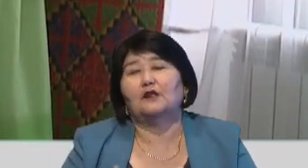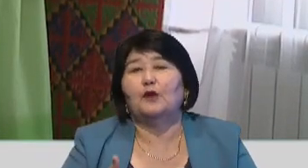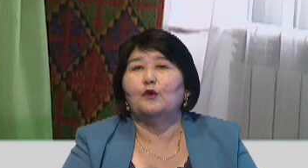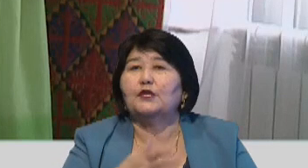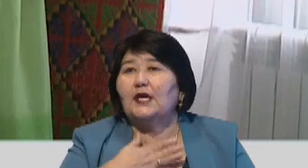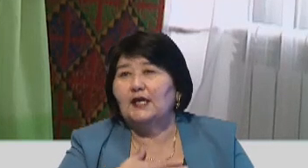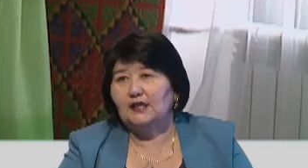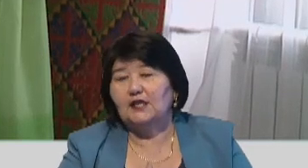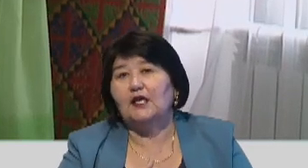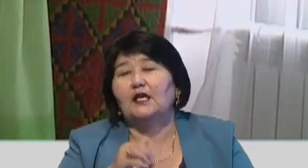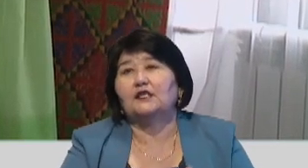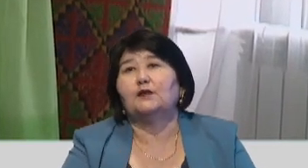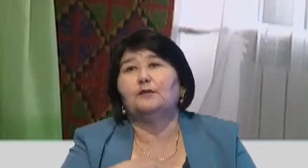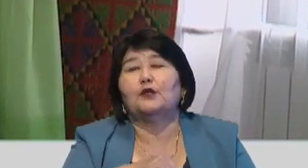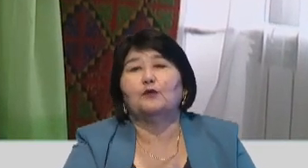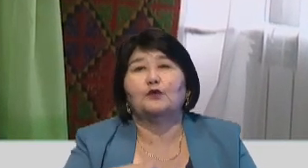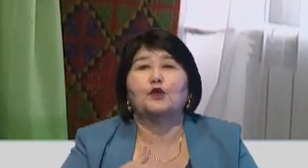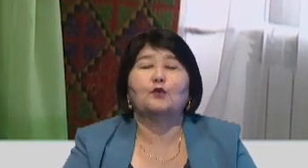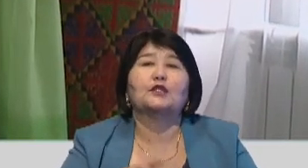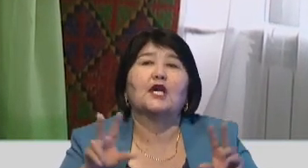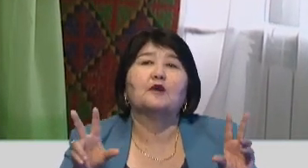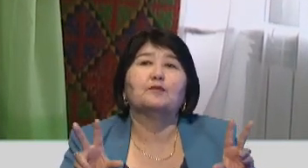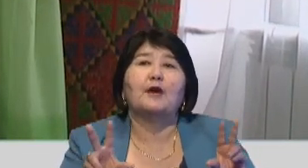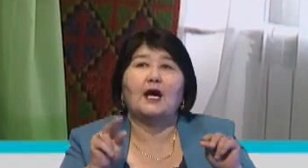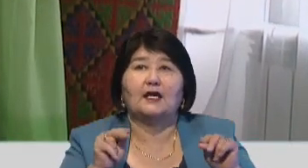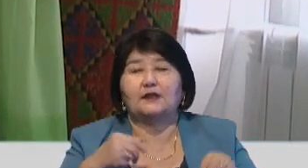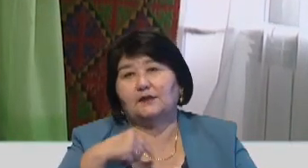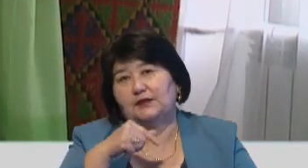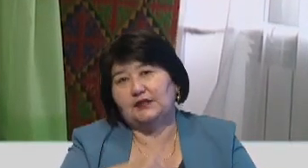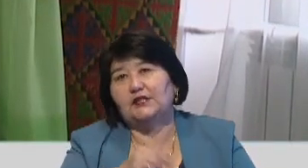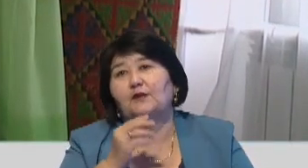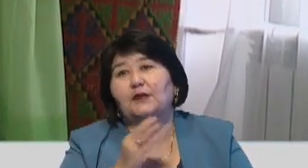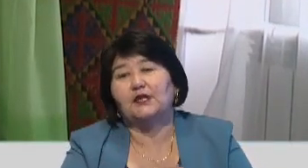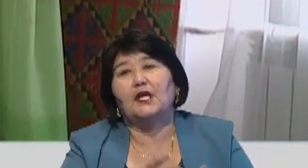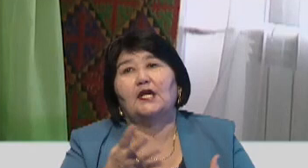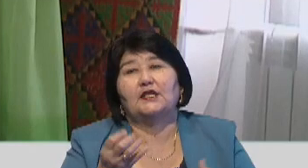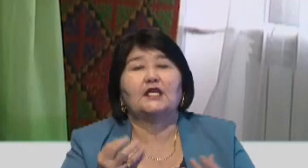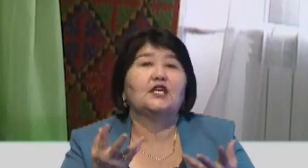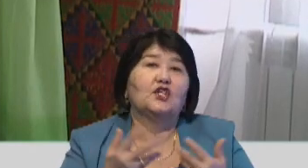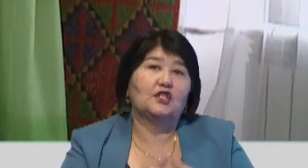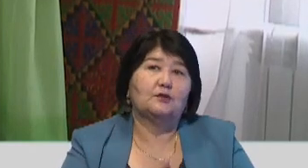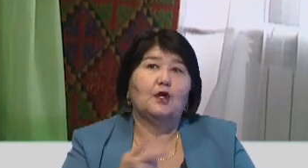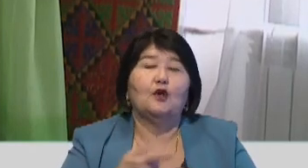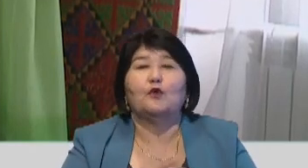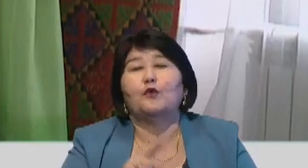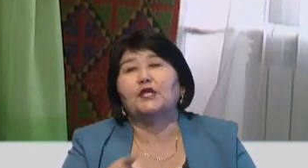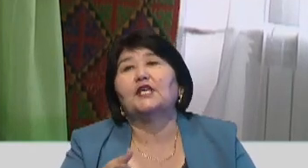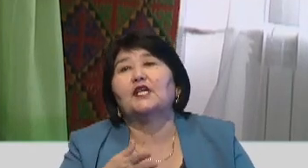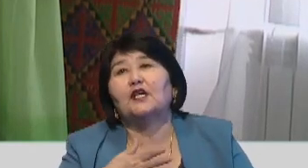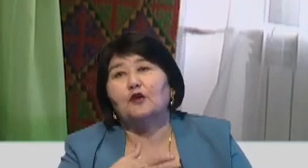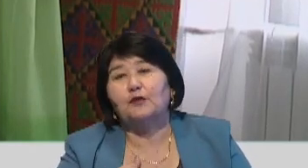себебі мен өзімді өте бақытты сезінемін де және есептеймін. Өткені